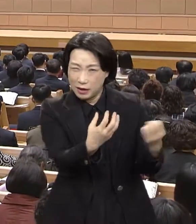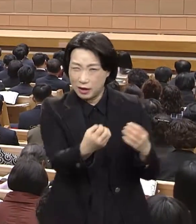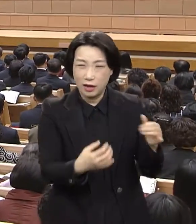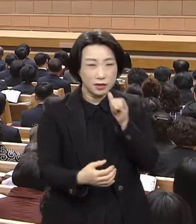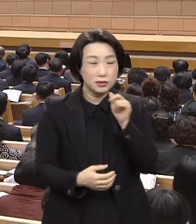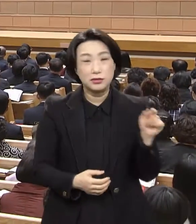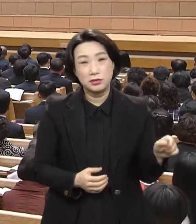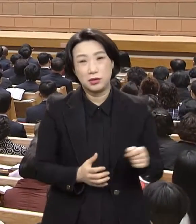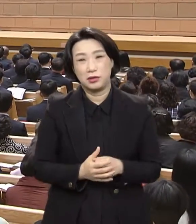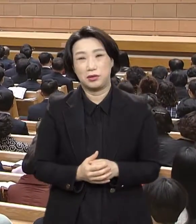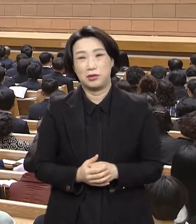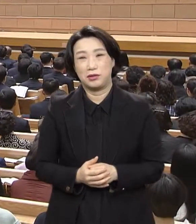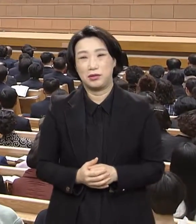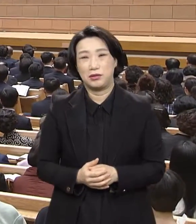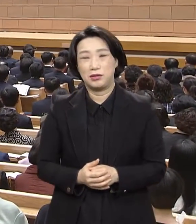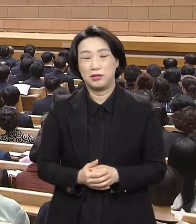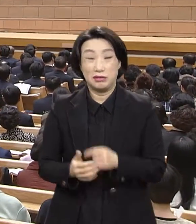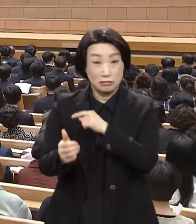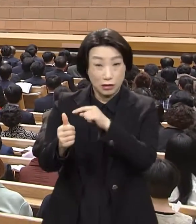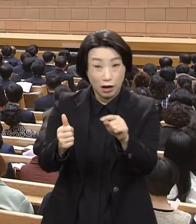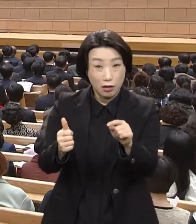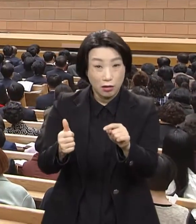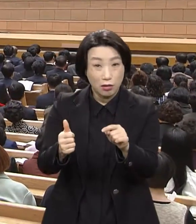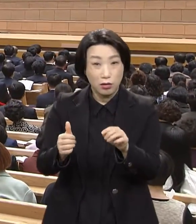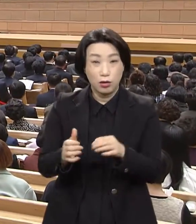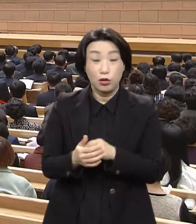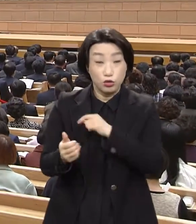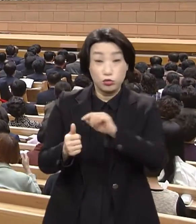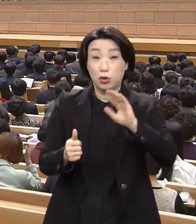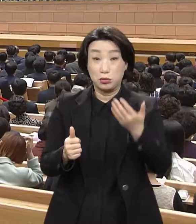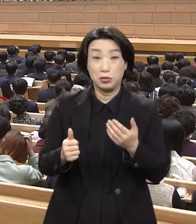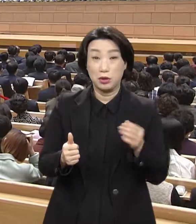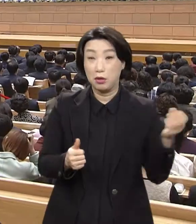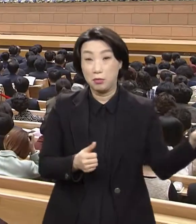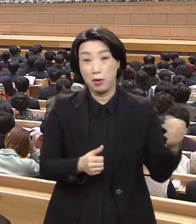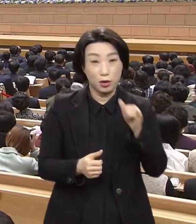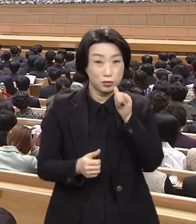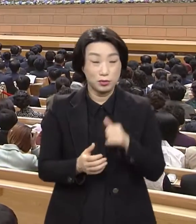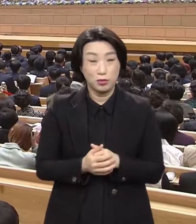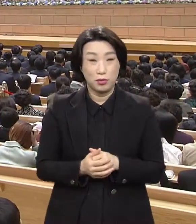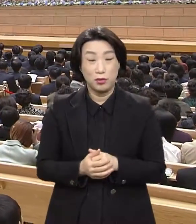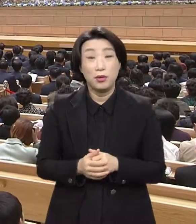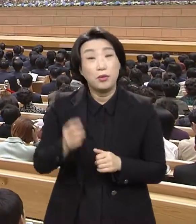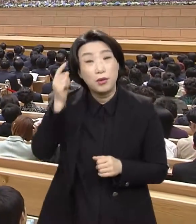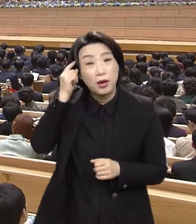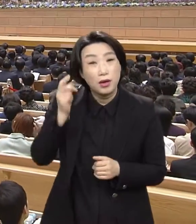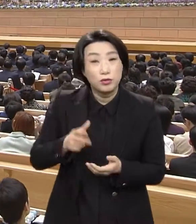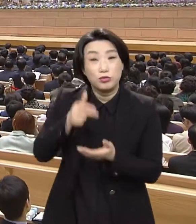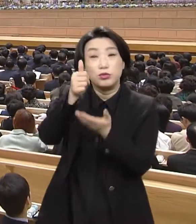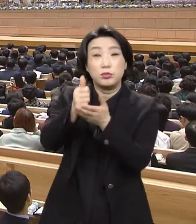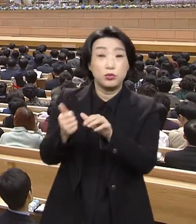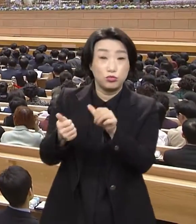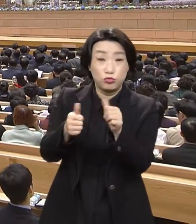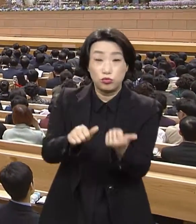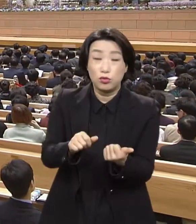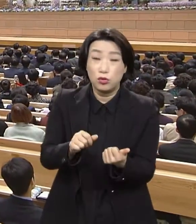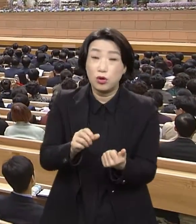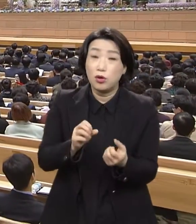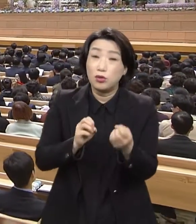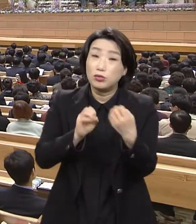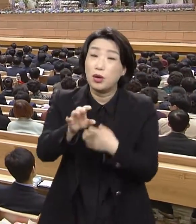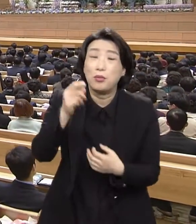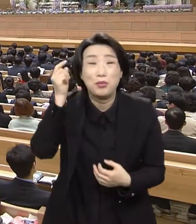해당하니라. 사형. 죽여야 된대. 왜 주님은 죽을 소리를